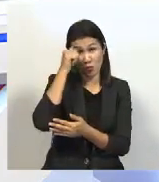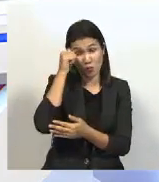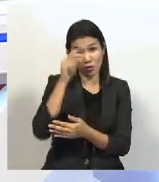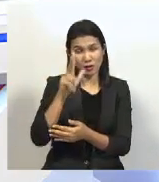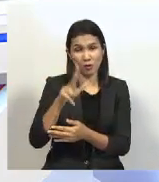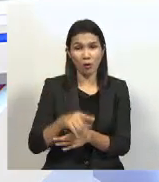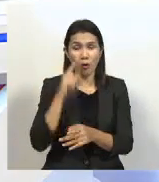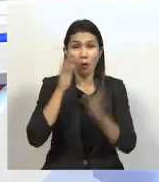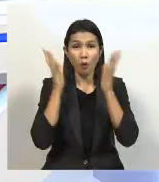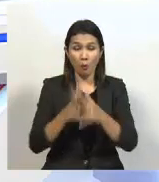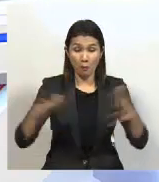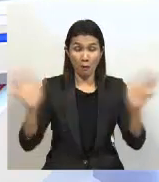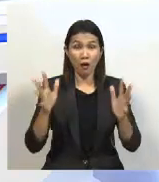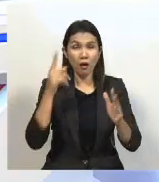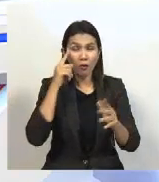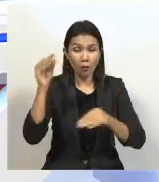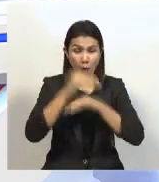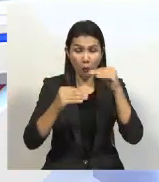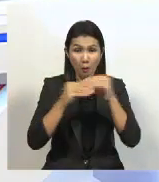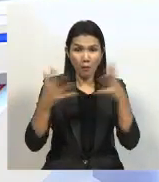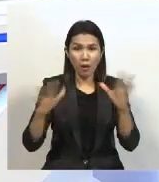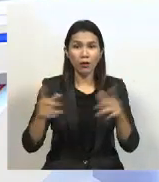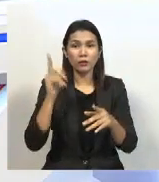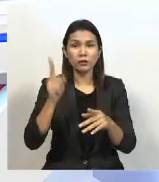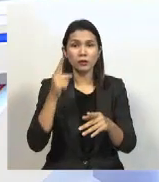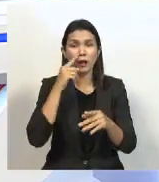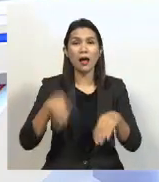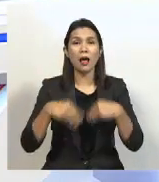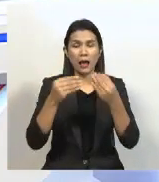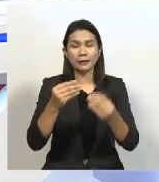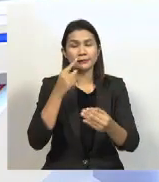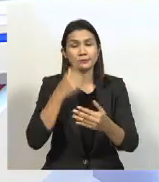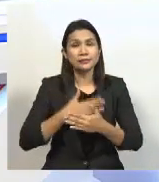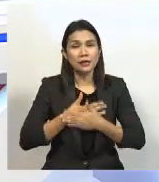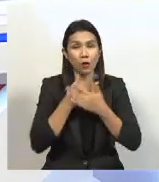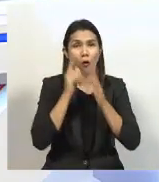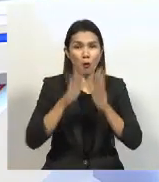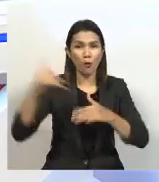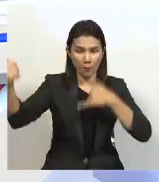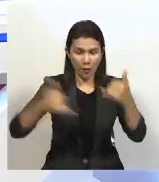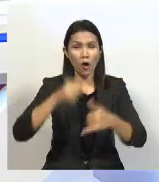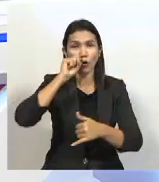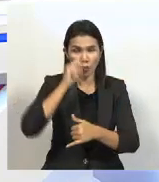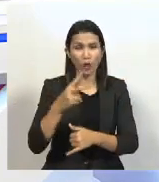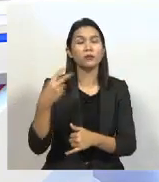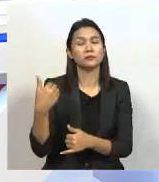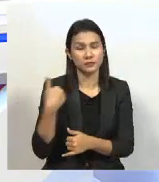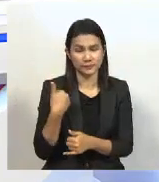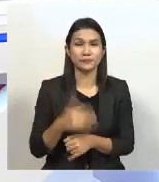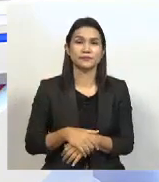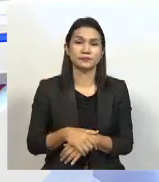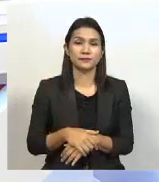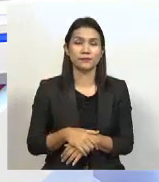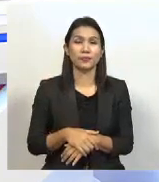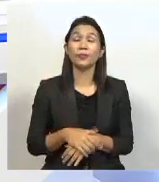าพอลูกค้าเยอะๆเพราะว่าใช้โครงการนี้ต้องสร้างความประทับใจให้ได้ดึงให้ลูกค้านั้นอยากกลับไปอีก ครับ